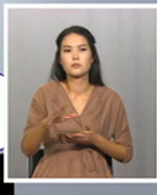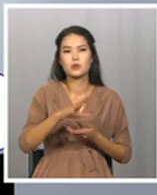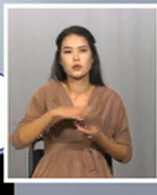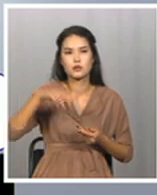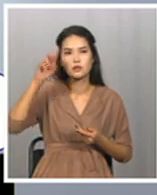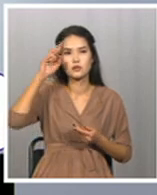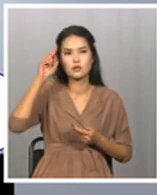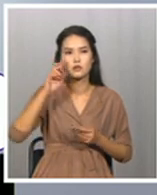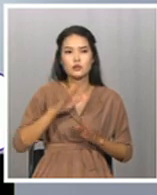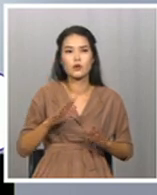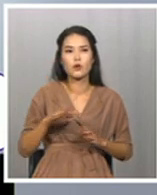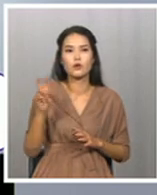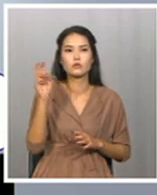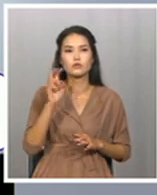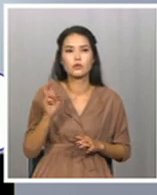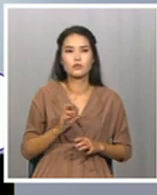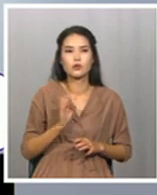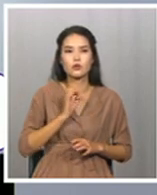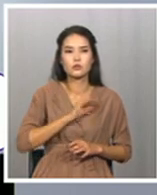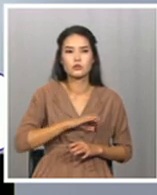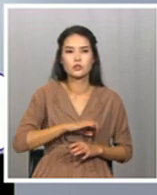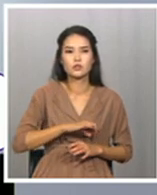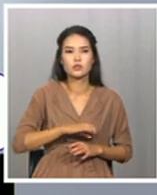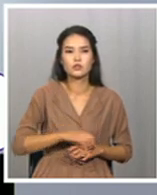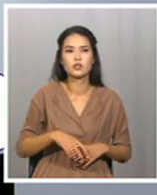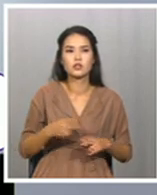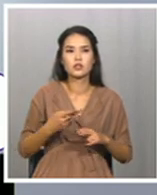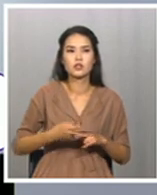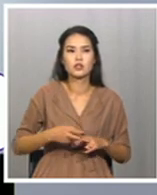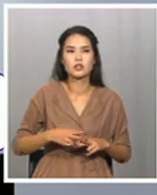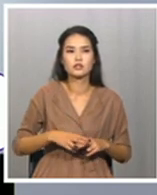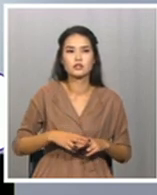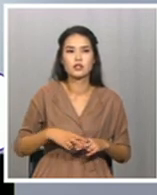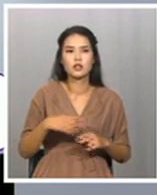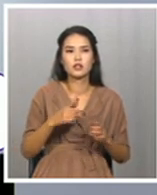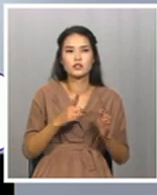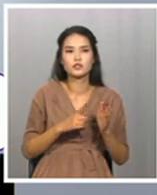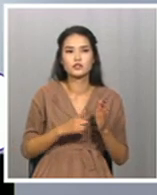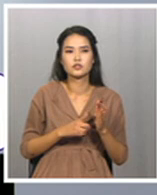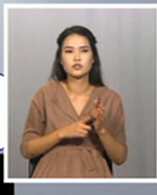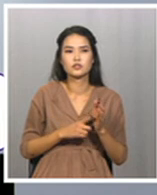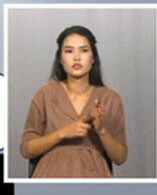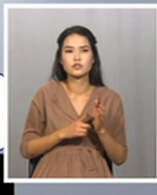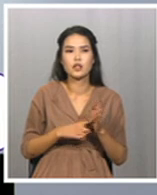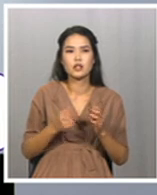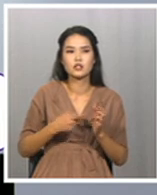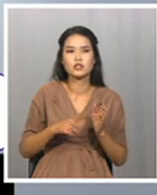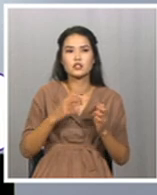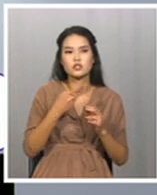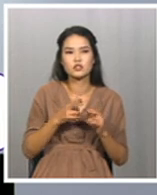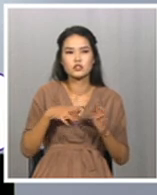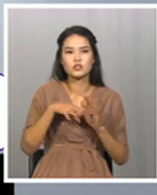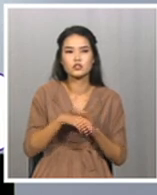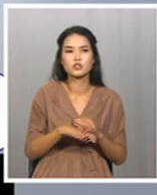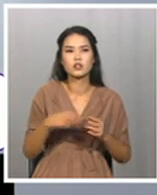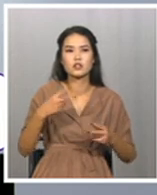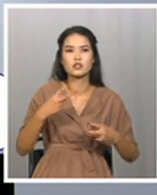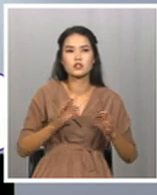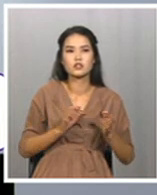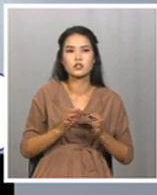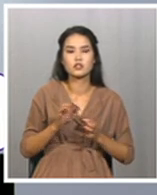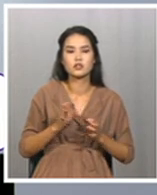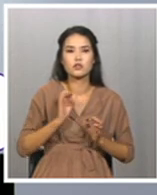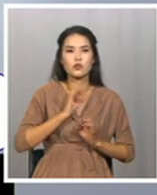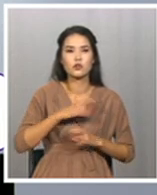қана долларды қолданады. Бұл әдетте жиынтық ішкі өнім салыстыруда кейін қолданылады.